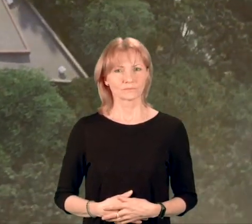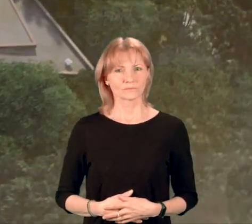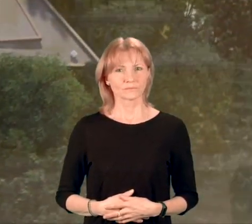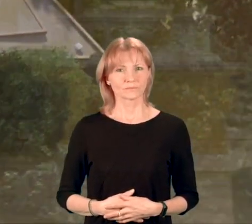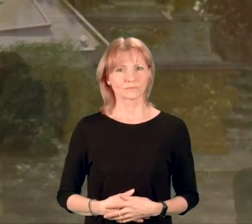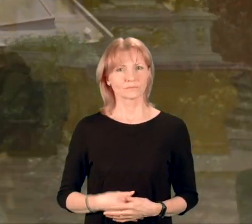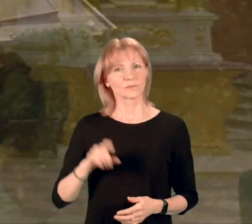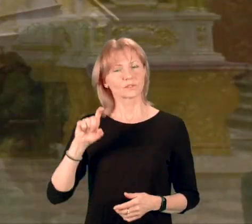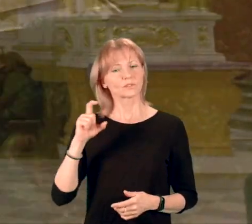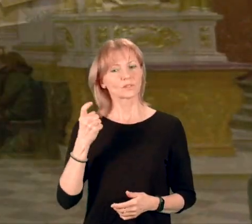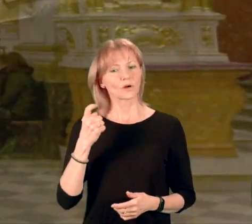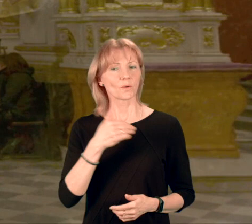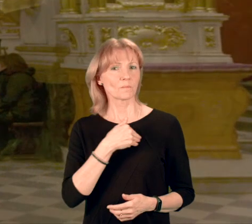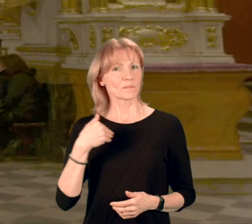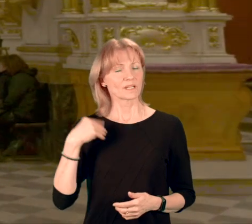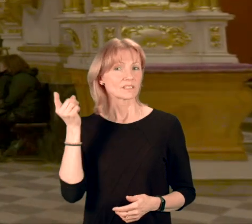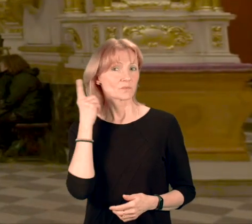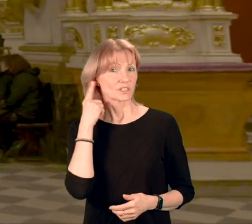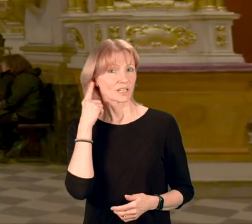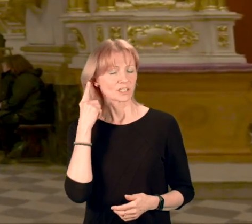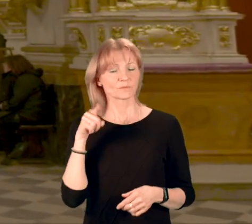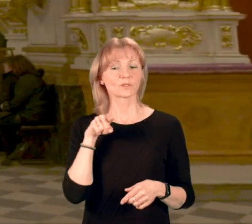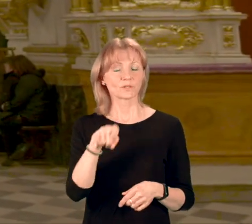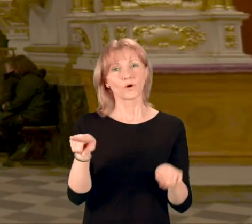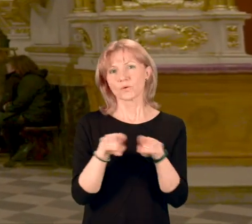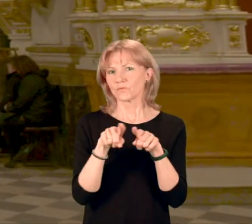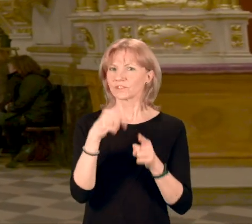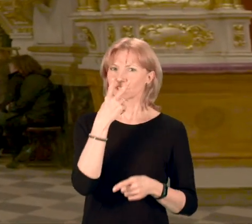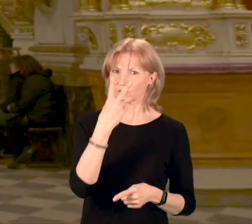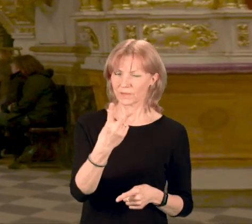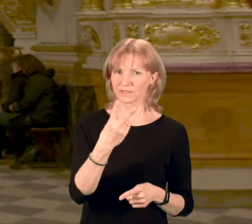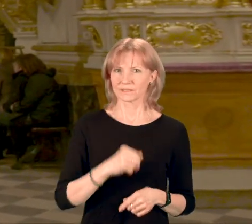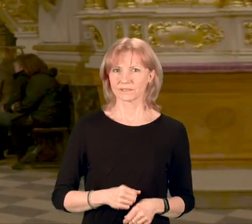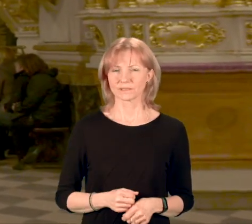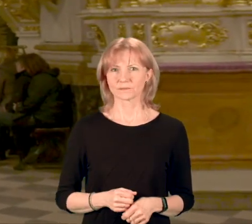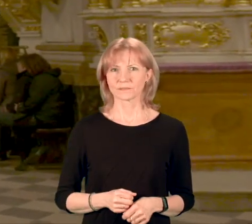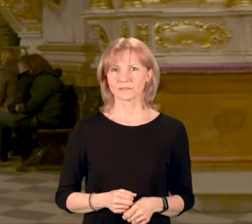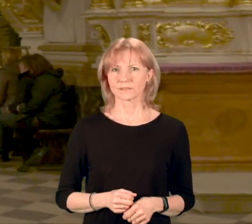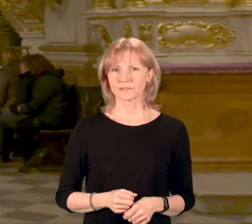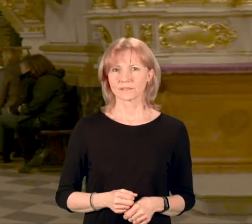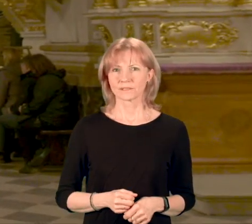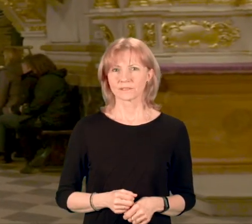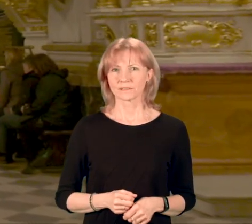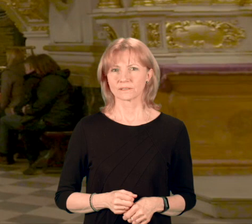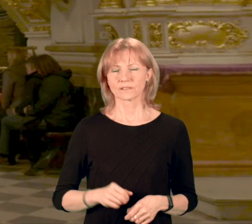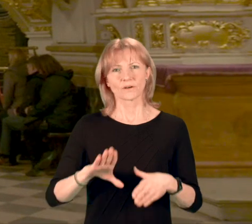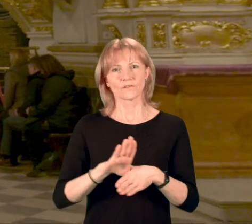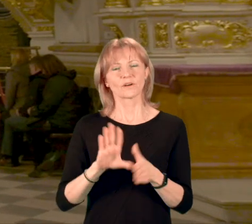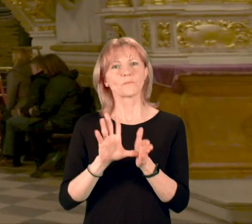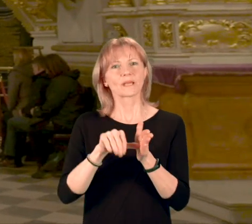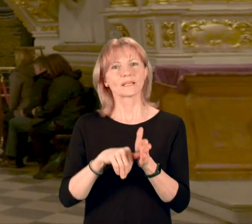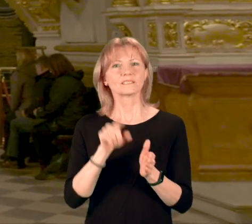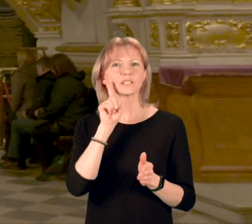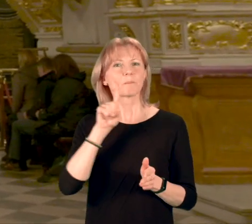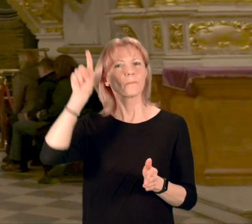coś my słyszeli, to zobaczyliśmy. W mieście